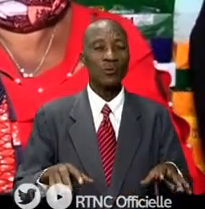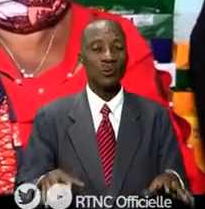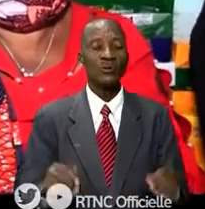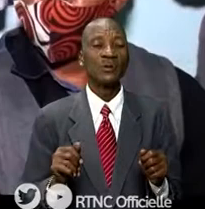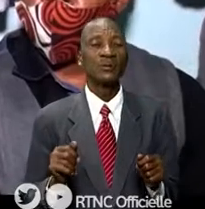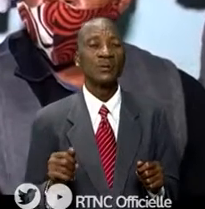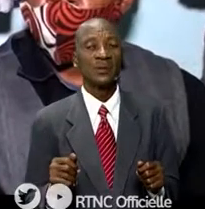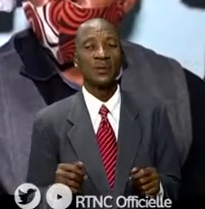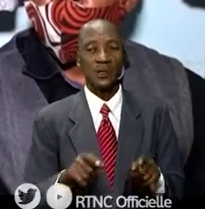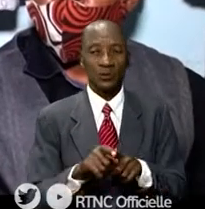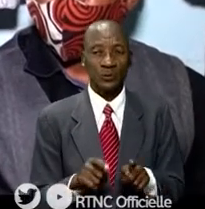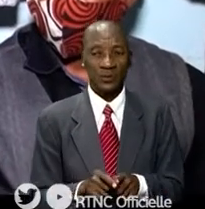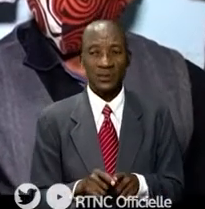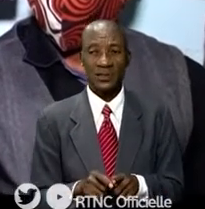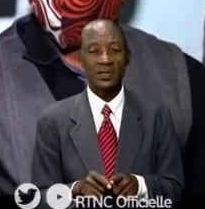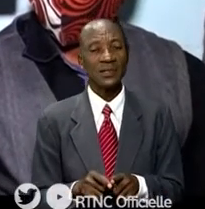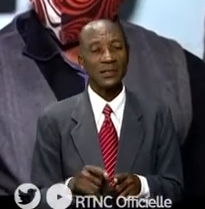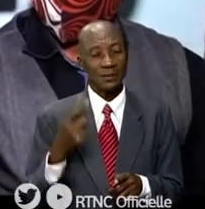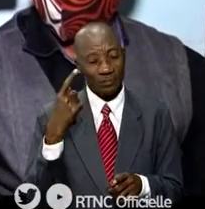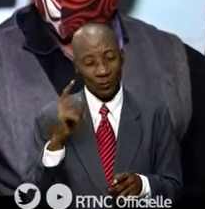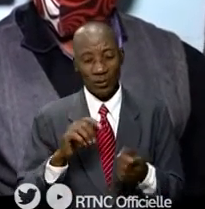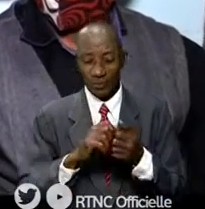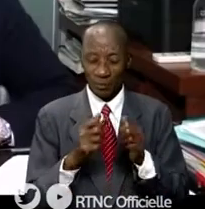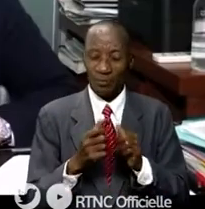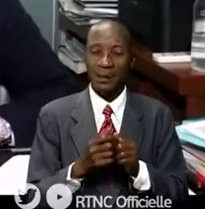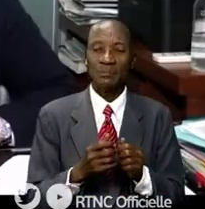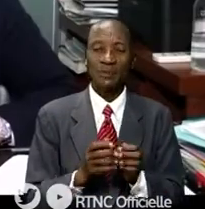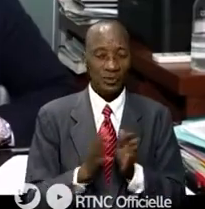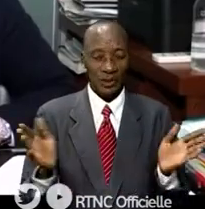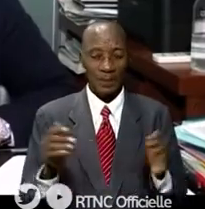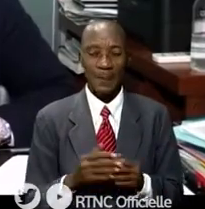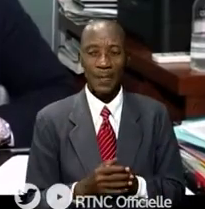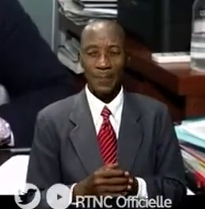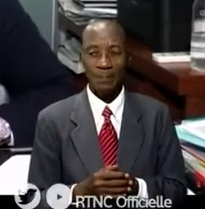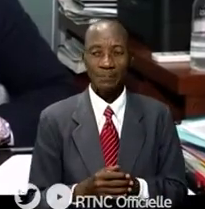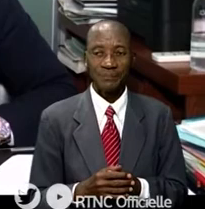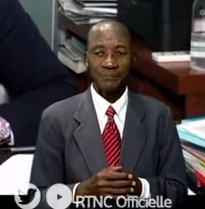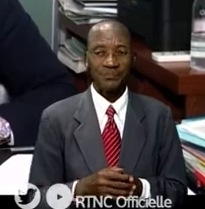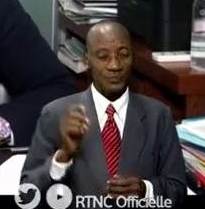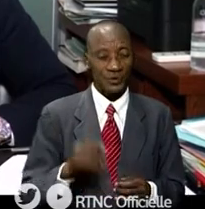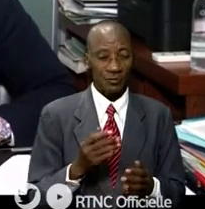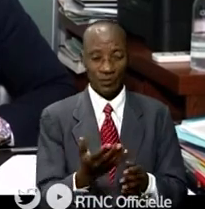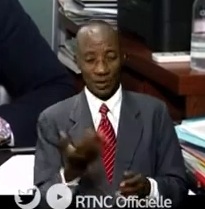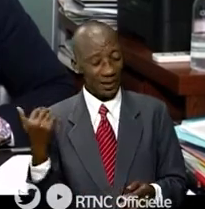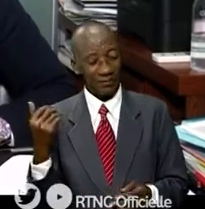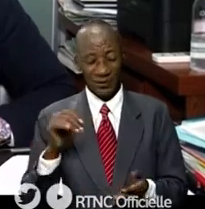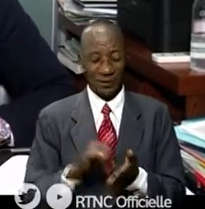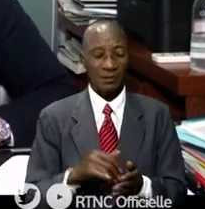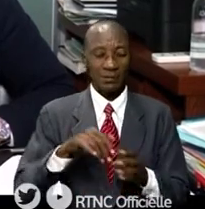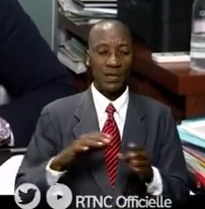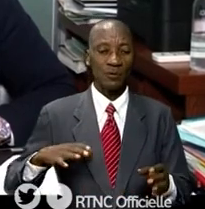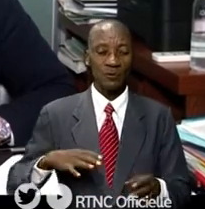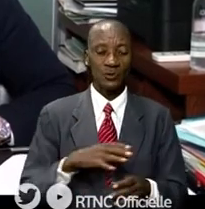du Congo et la viole sur toute la ligne. Elles doivent donc être retirées de la commission PAJ,